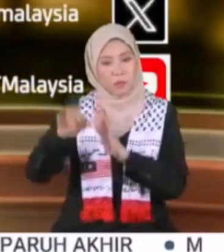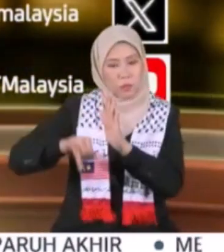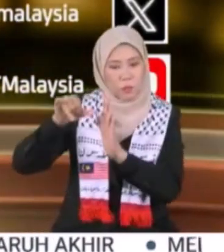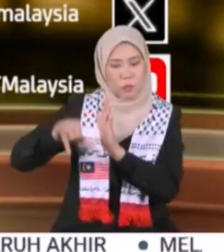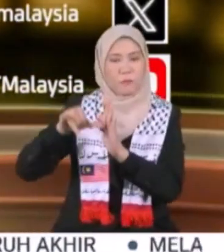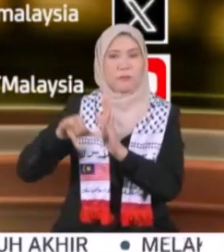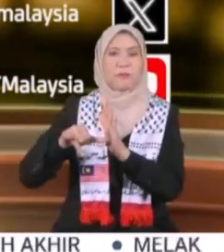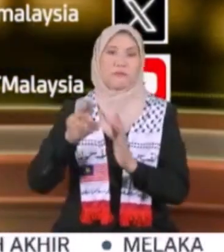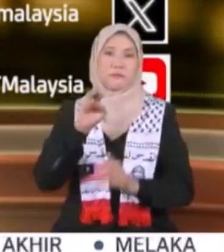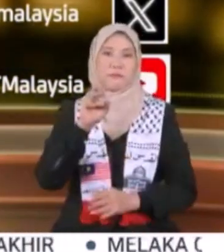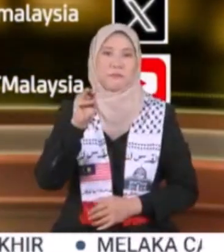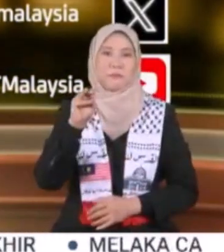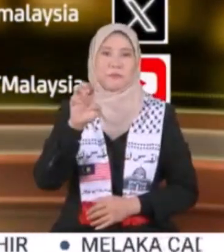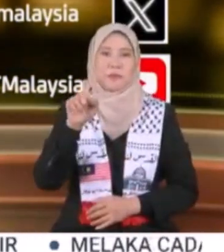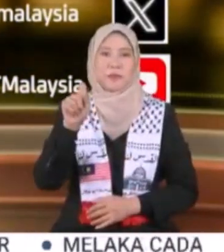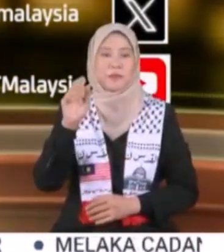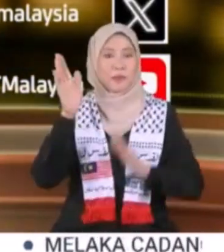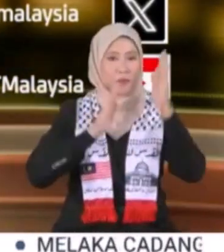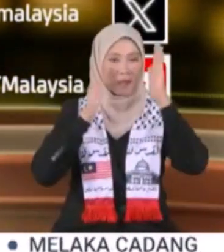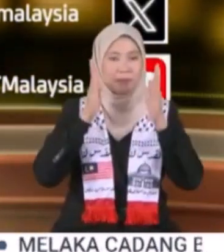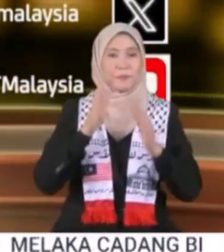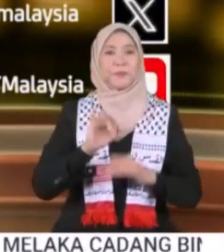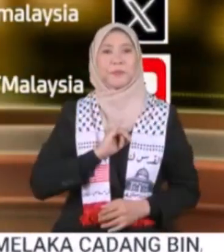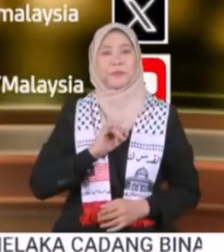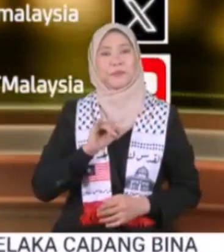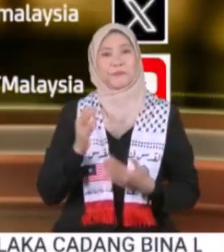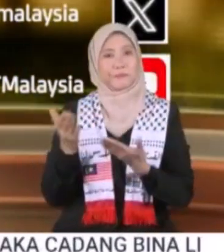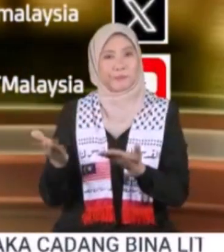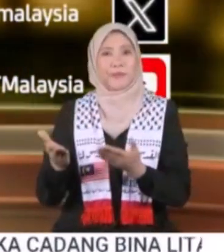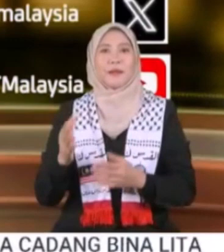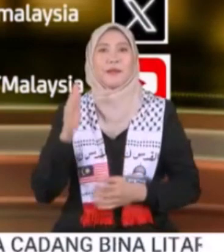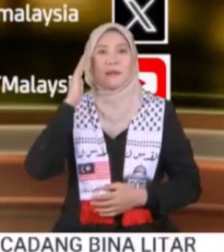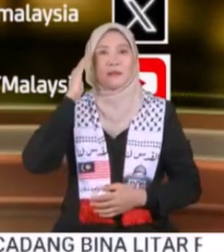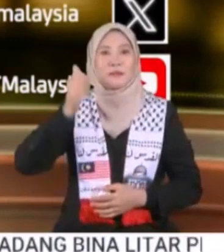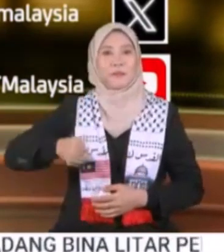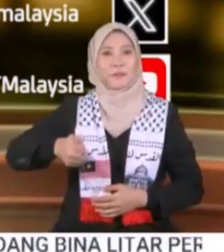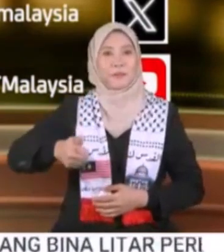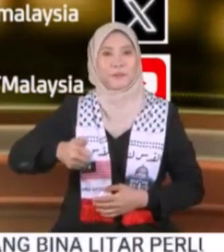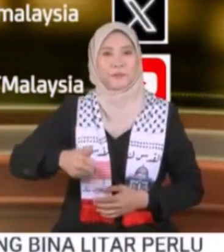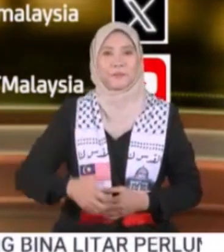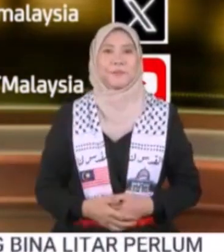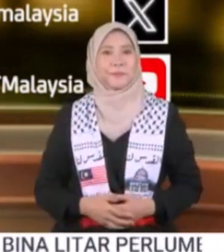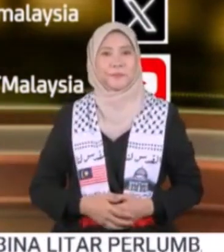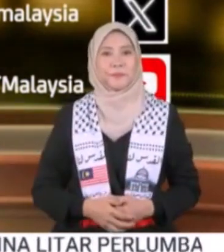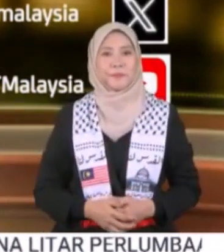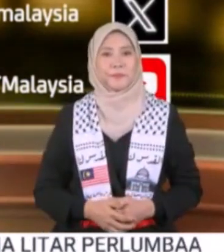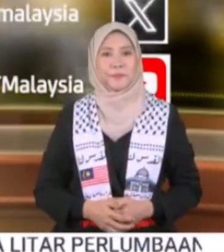YouTube rasmi Met Malaysia. Sekian daripada saya, Ruzamin Pilus. Assalamualaikum.